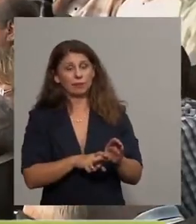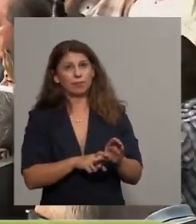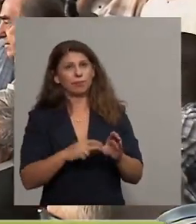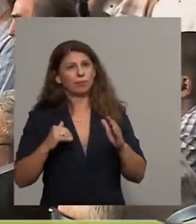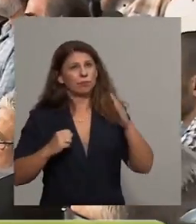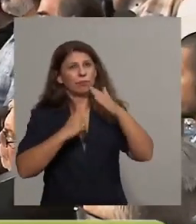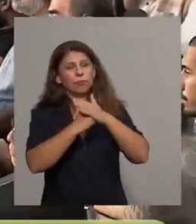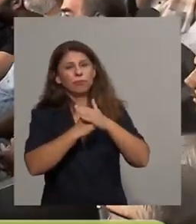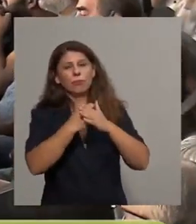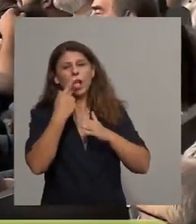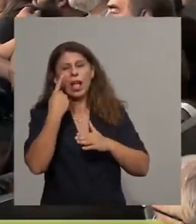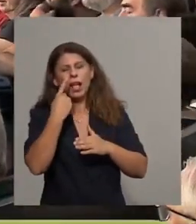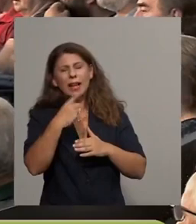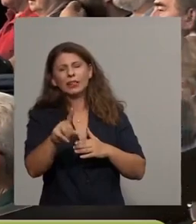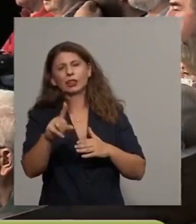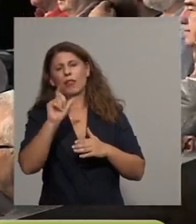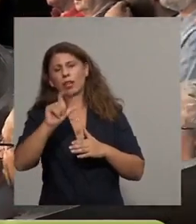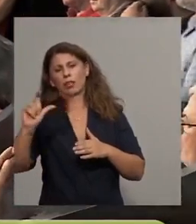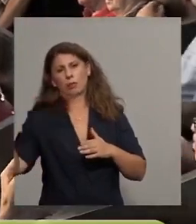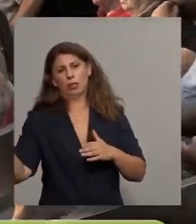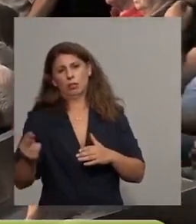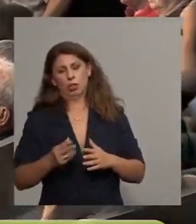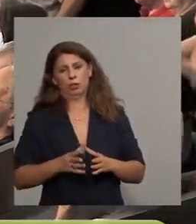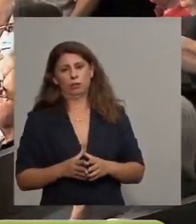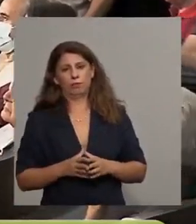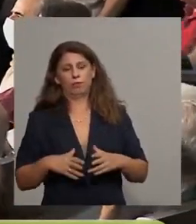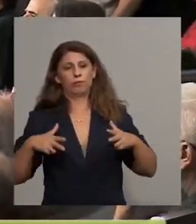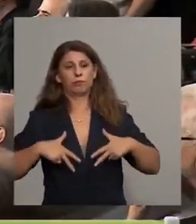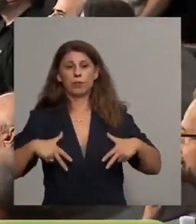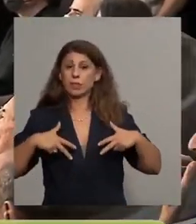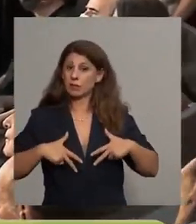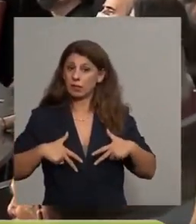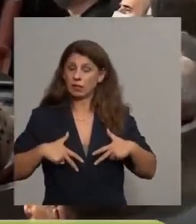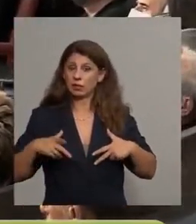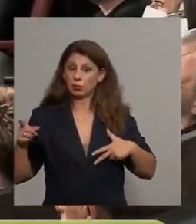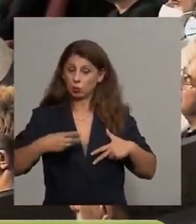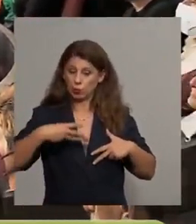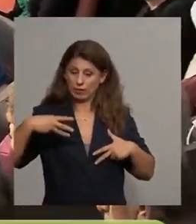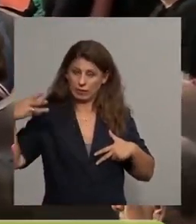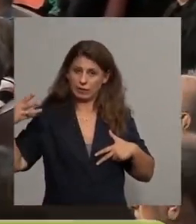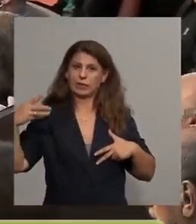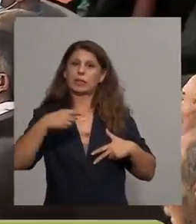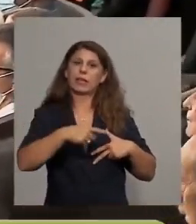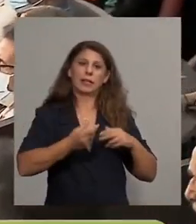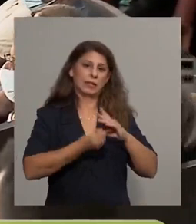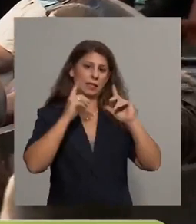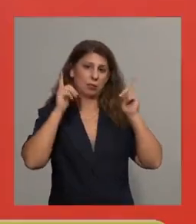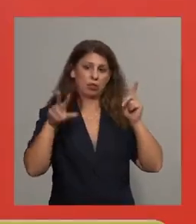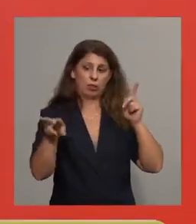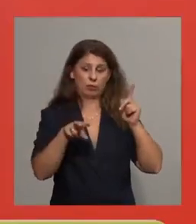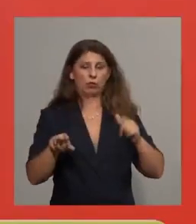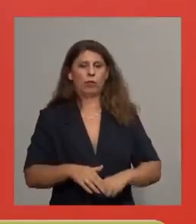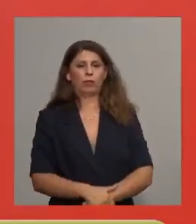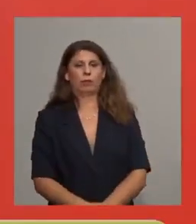ύψους εκατοντάδων εκατομμυρίων ευρώ από τις κυβερνήσεις τόσο του ΣΥΡΙΖΑ όσο και της Νέας